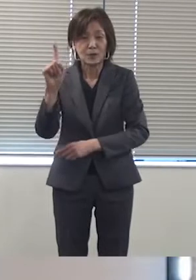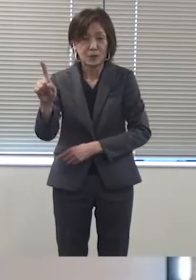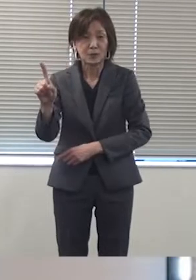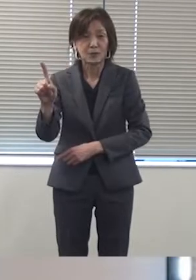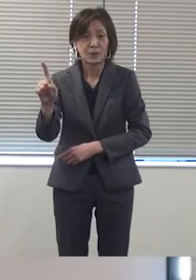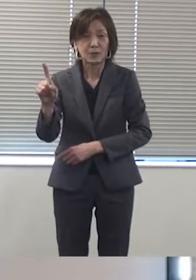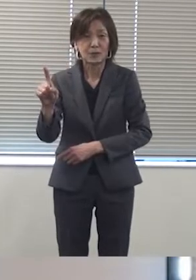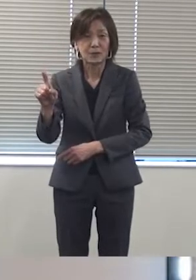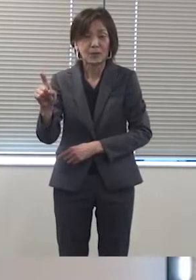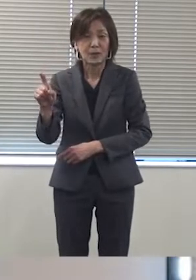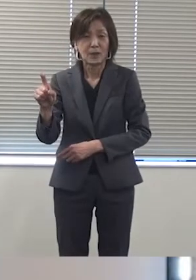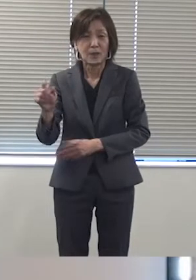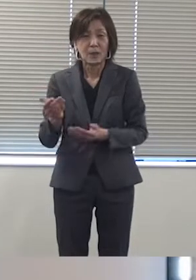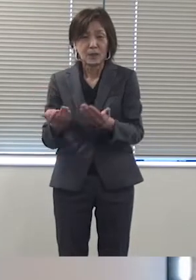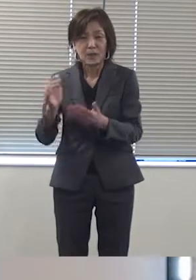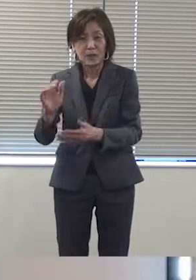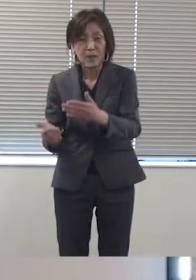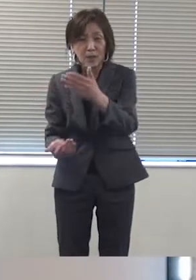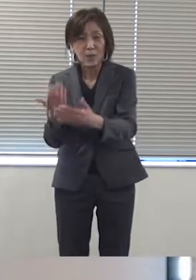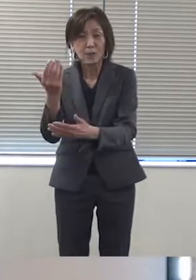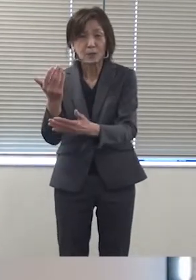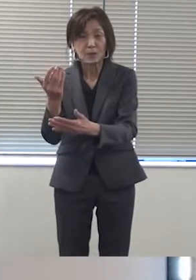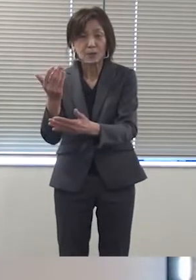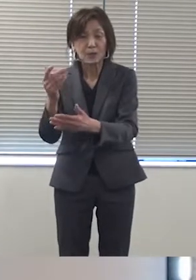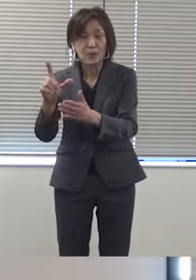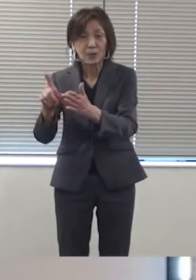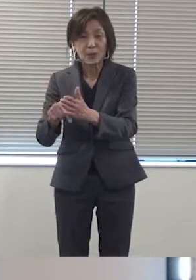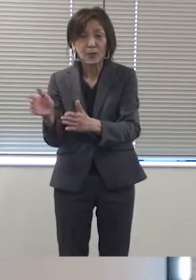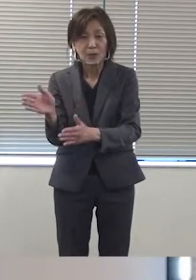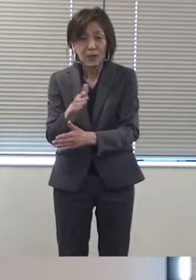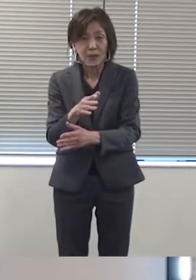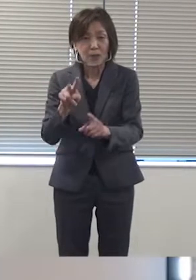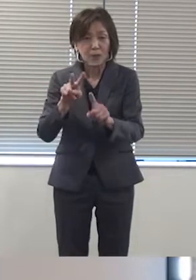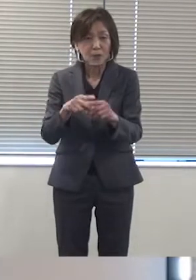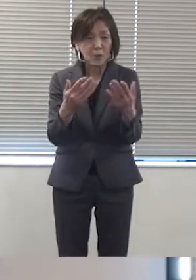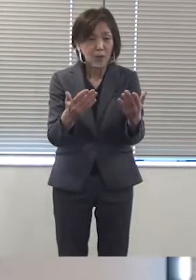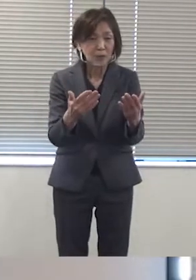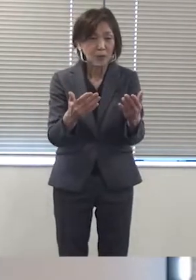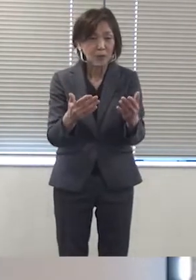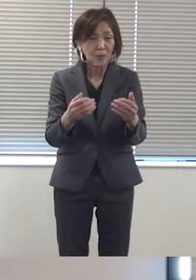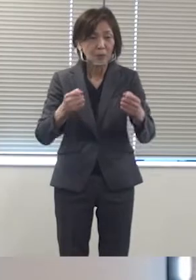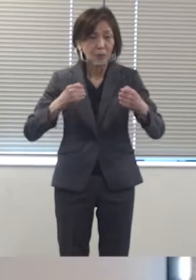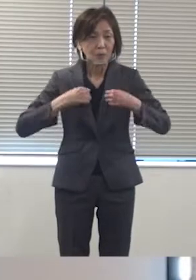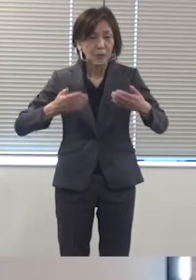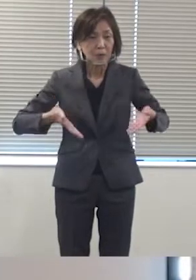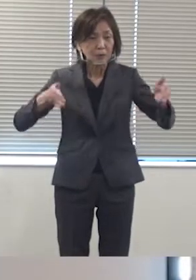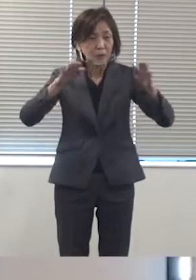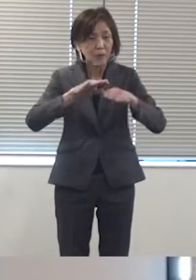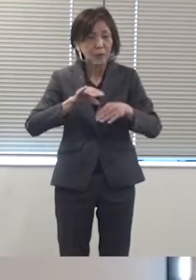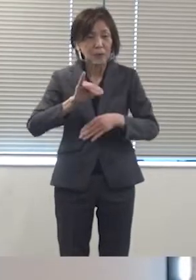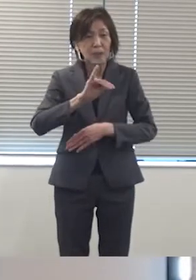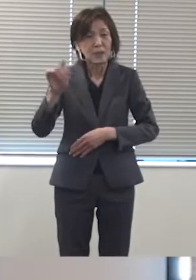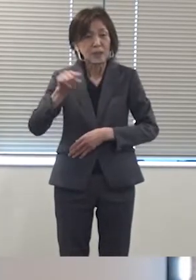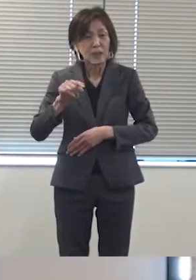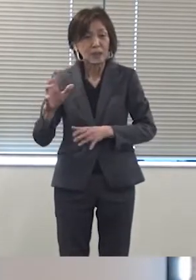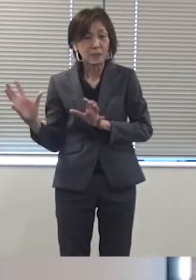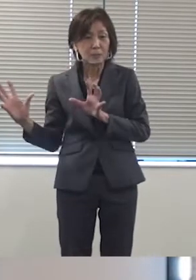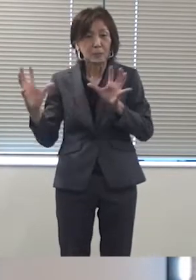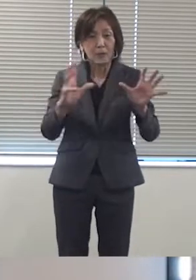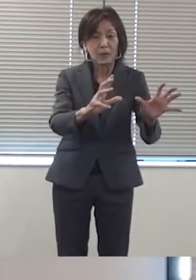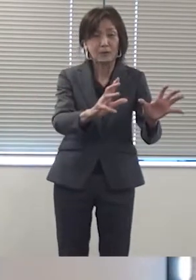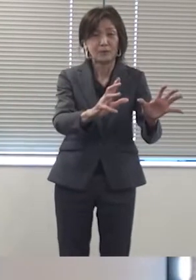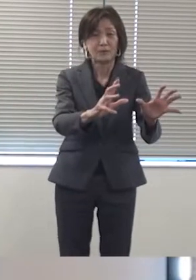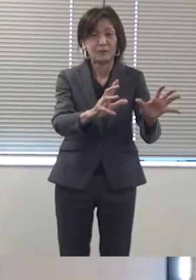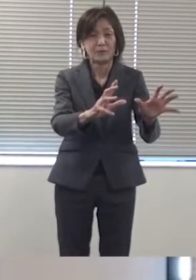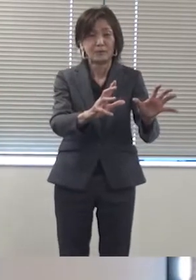発生した瞬間からですね、各小学校の体育館に1000人を超える方が避難をしますので、その日からトイレ